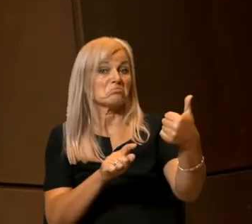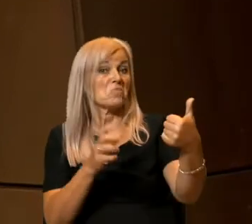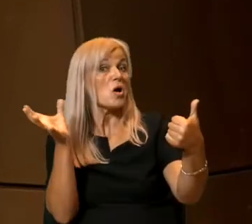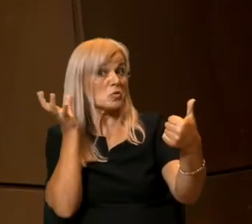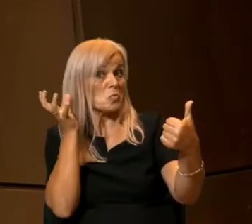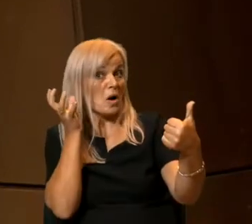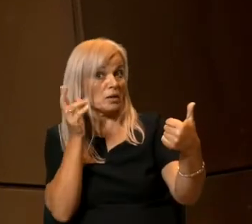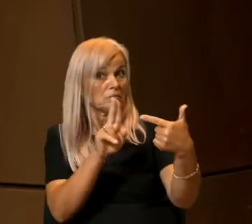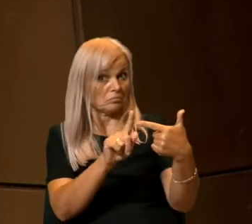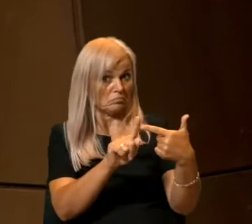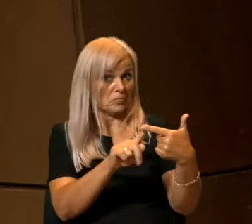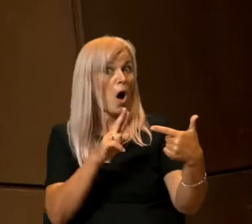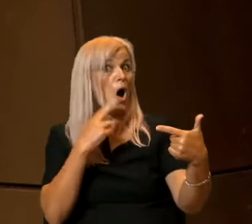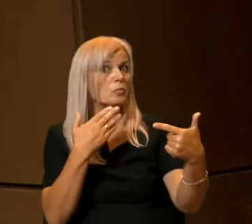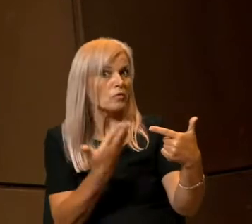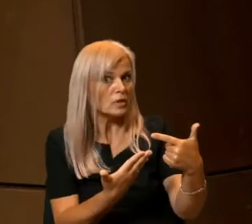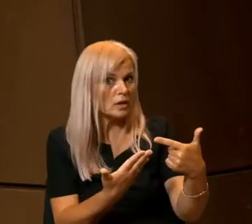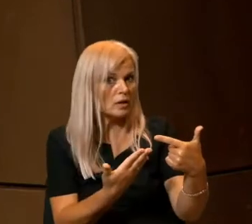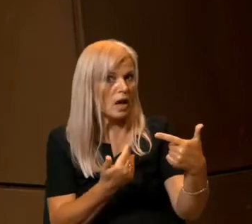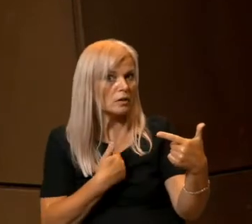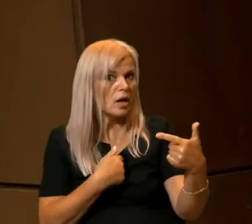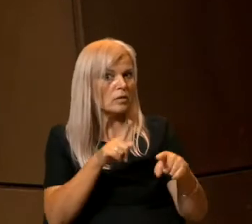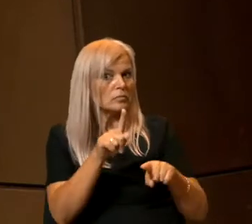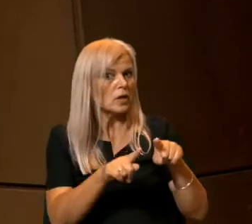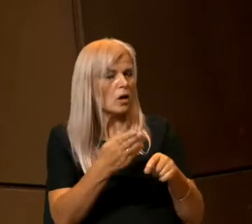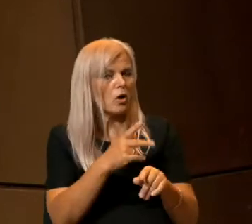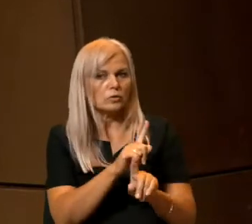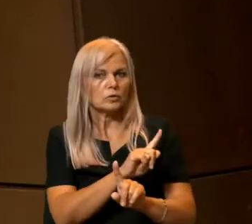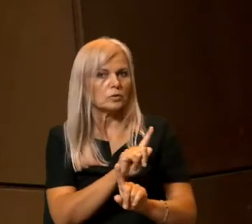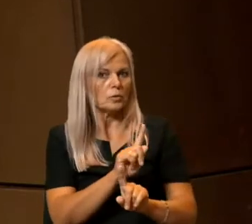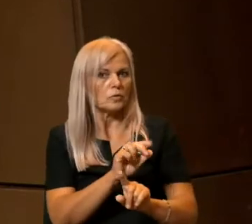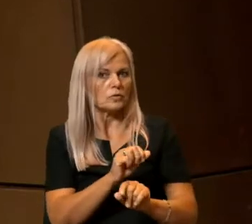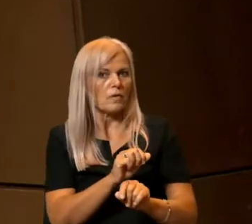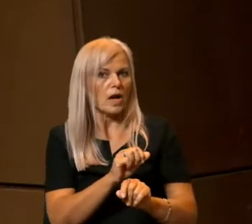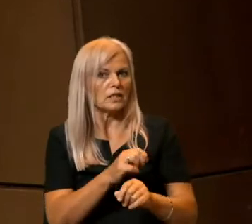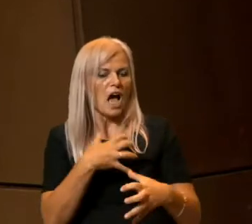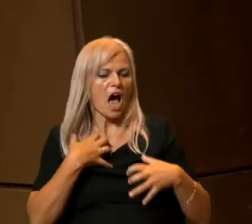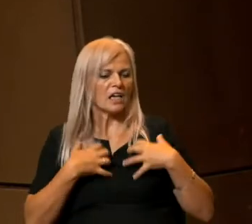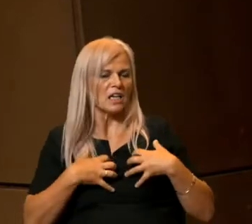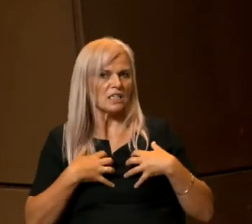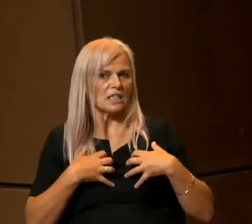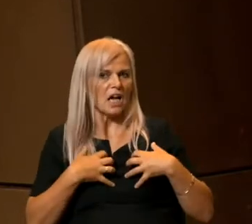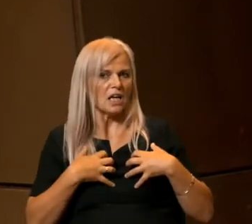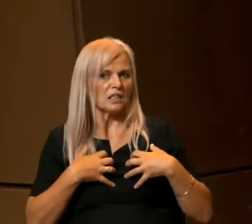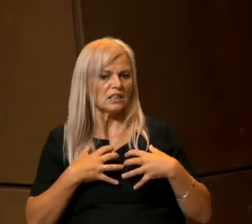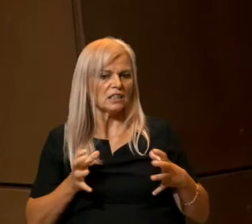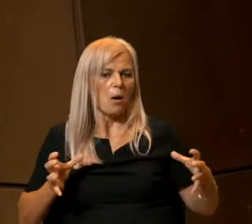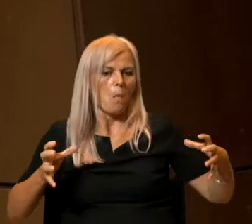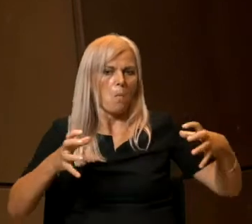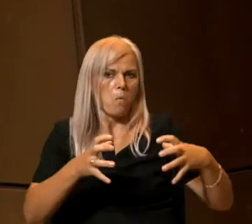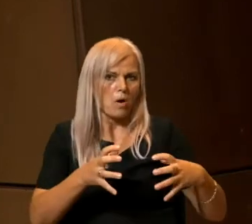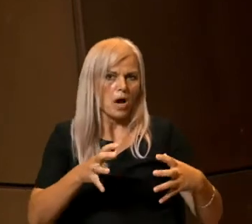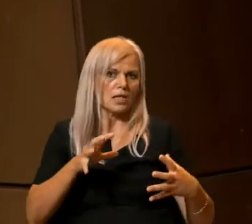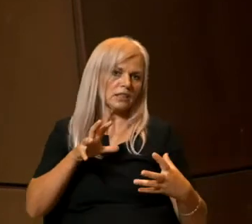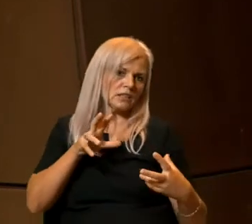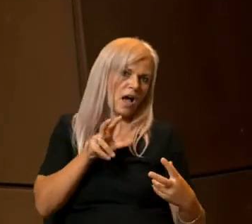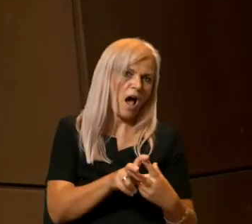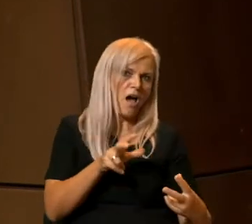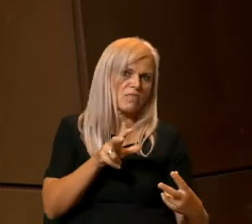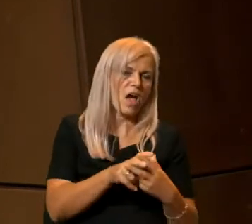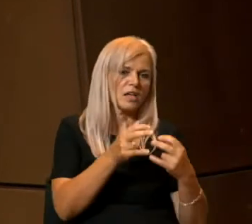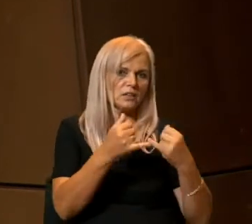I jest to pewien nawyk, który nie pozwala na agresję, kolonizację i represję wobec